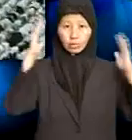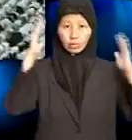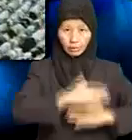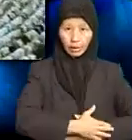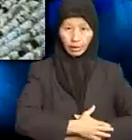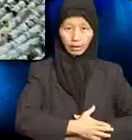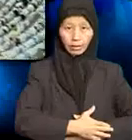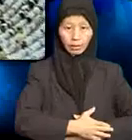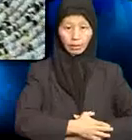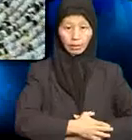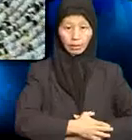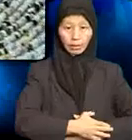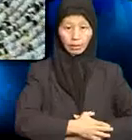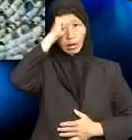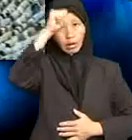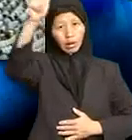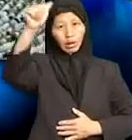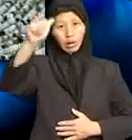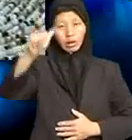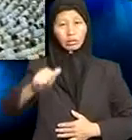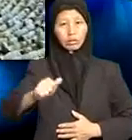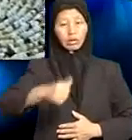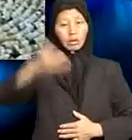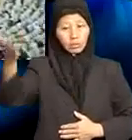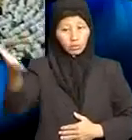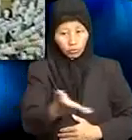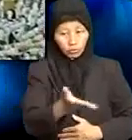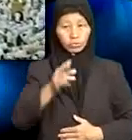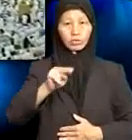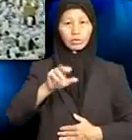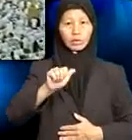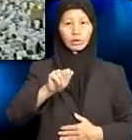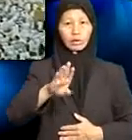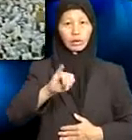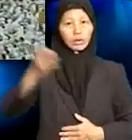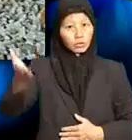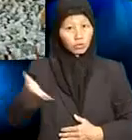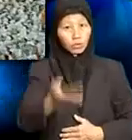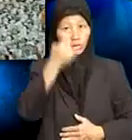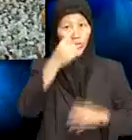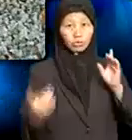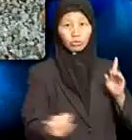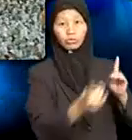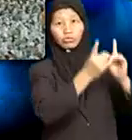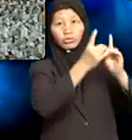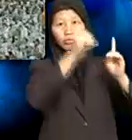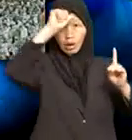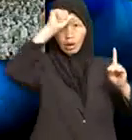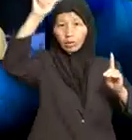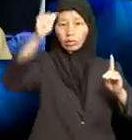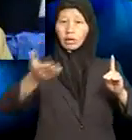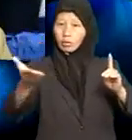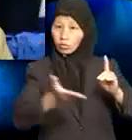sembahyang, Allah Subhanahu wa taala mengundang Rasulullah sendiri ya untuk bertemu dengan Allah Subhanahu wa